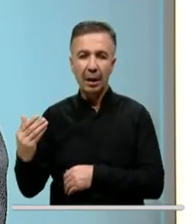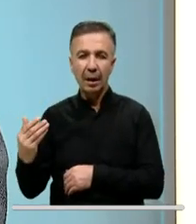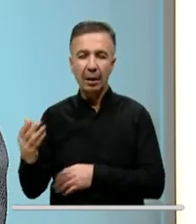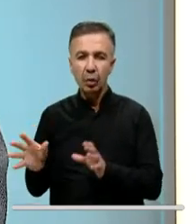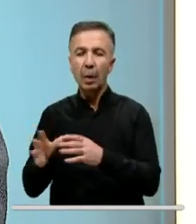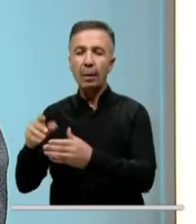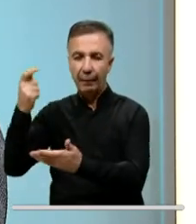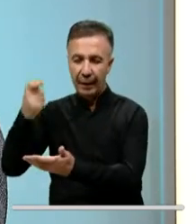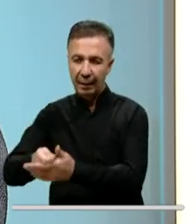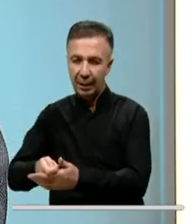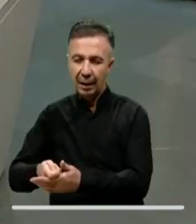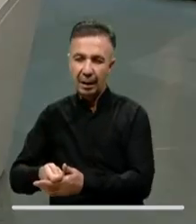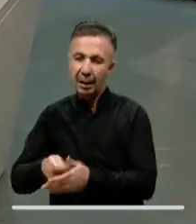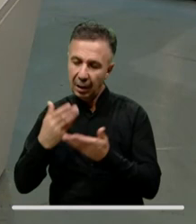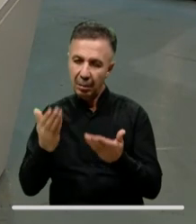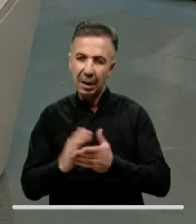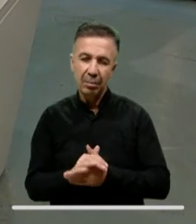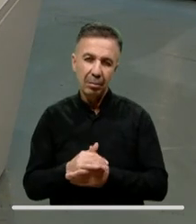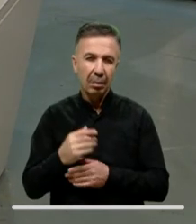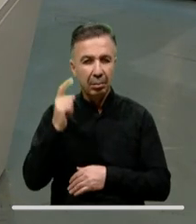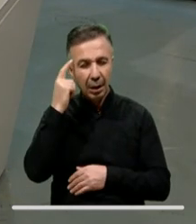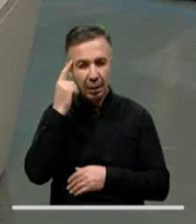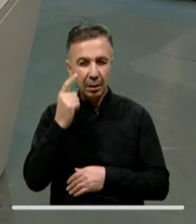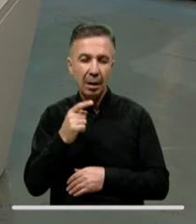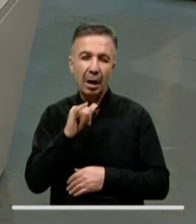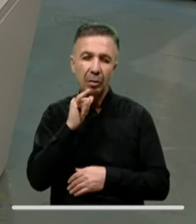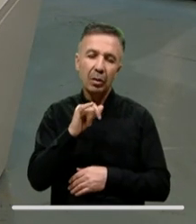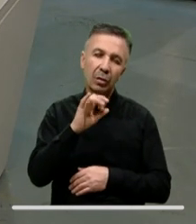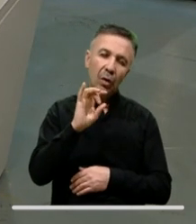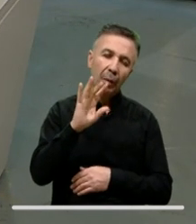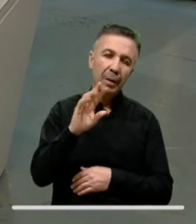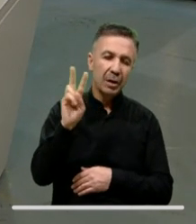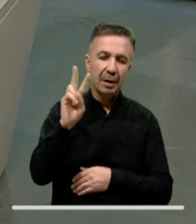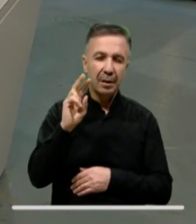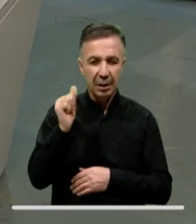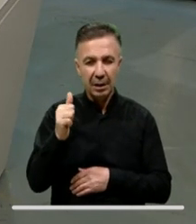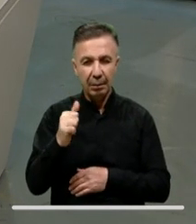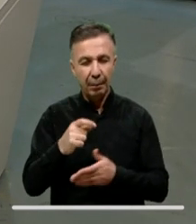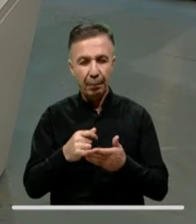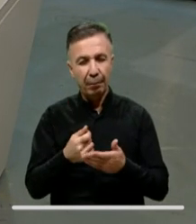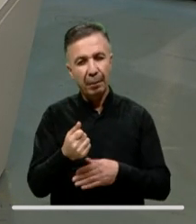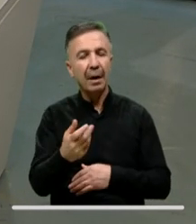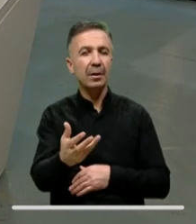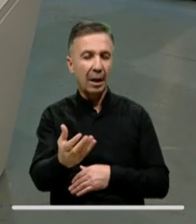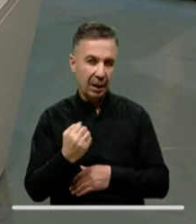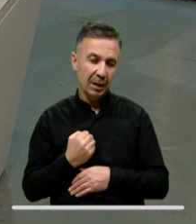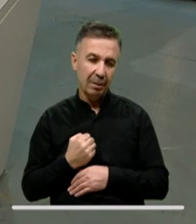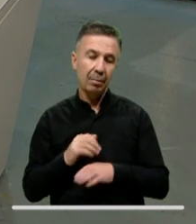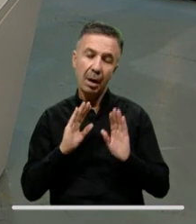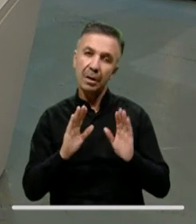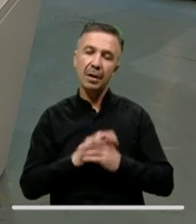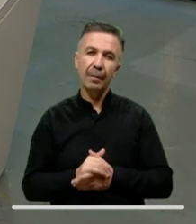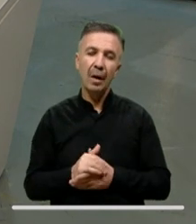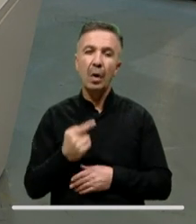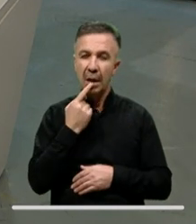ettim ben bu şekilde. Yani tahmini olarak da Ağustos'un 15'i, Ağustos'un 20'si gibi dediklerine göre paramı vereceklerdi. Ancak